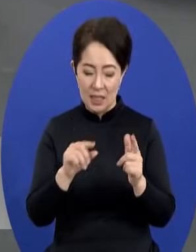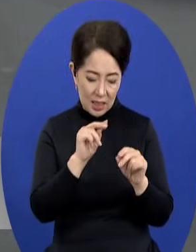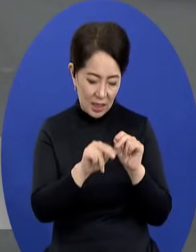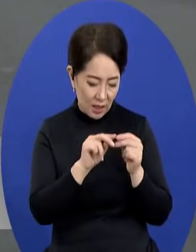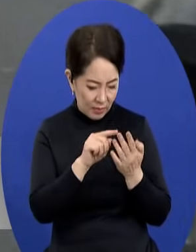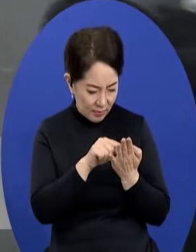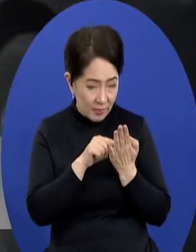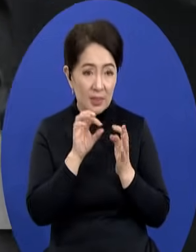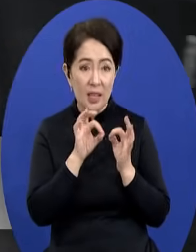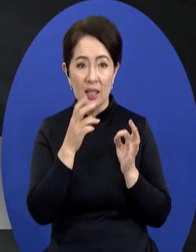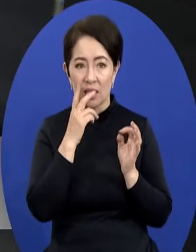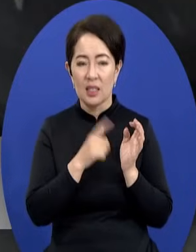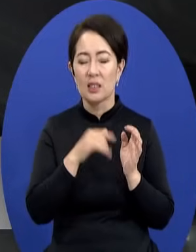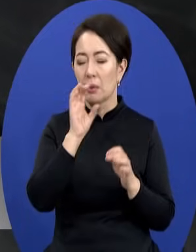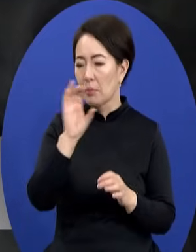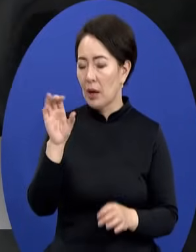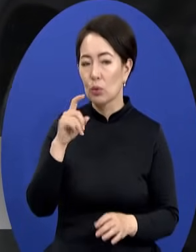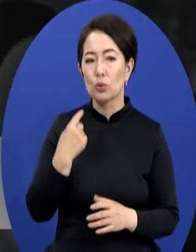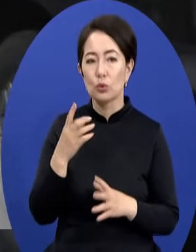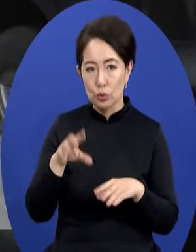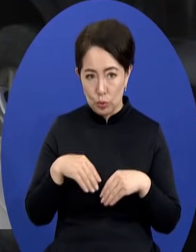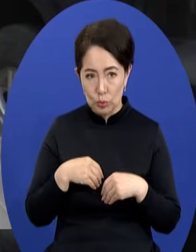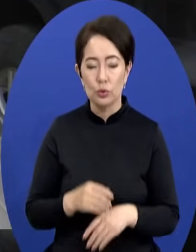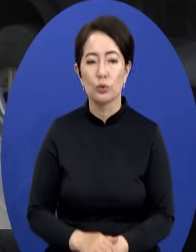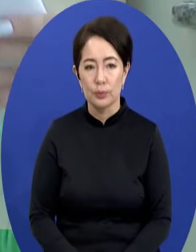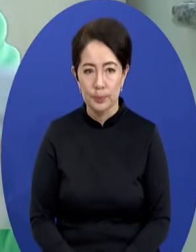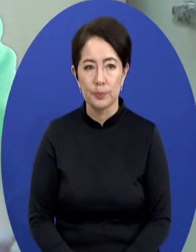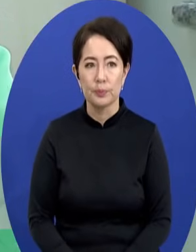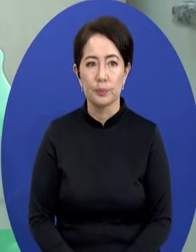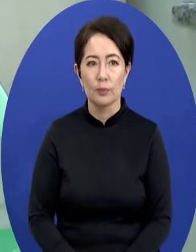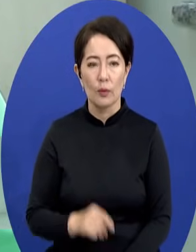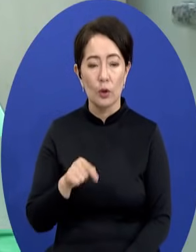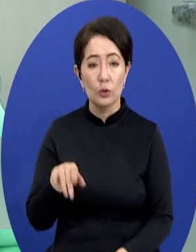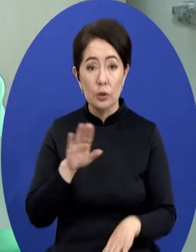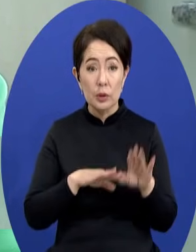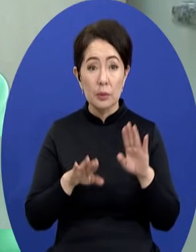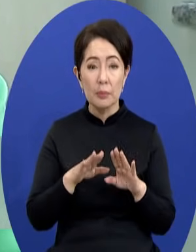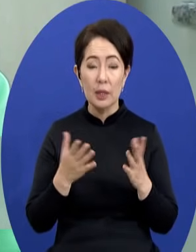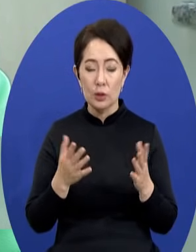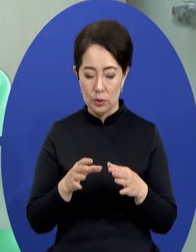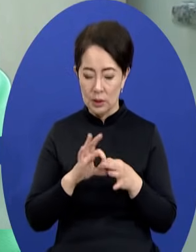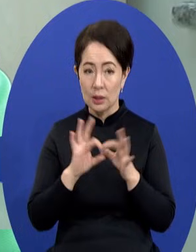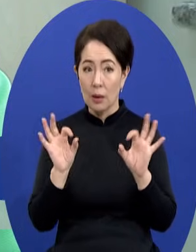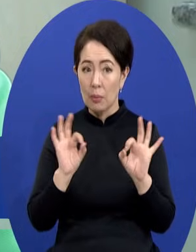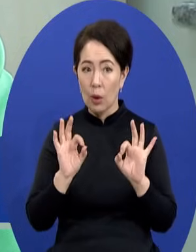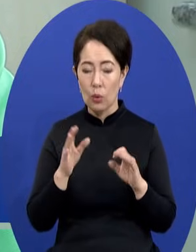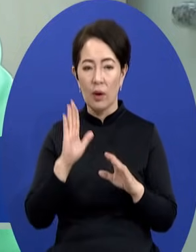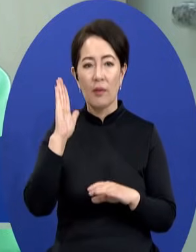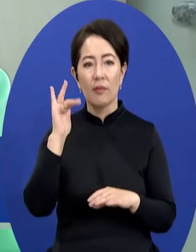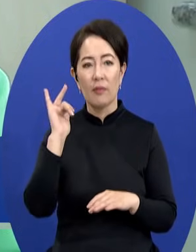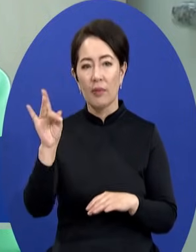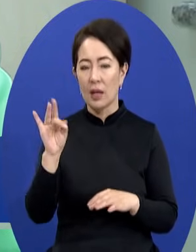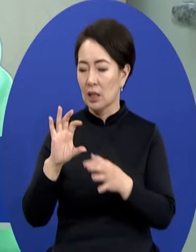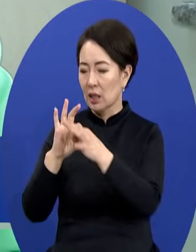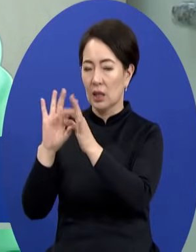шалгаж оруулах үүргийг эдгээр байгууллагууд хүлээж байгаа маа. Өнөөдрийн байдлаар ерөнхийдөө нэгдэг байгаа нь болохоор барны ангилууд